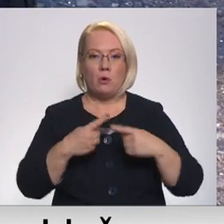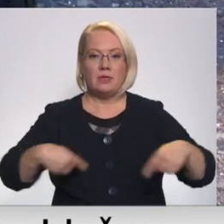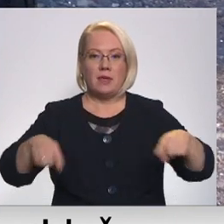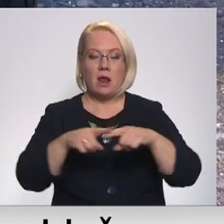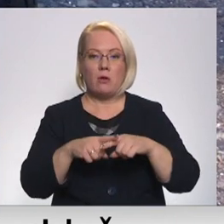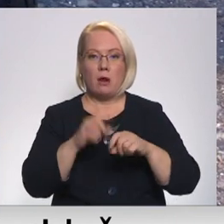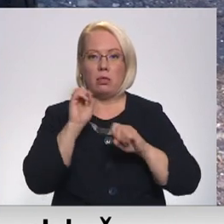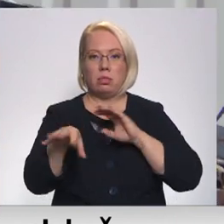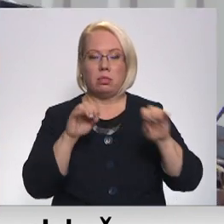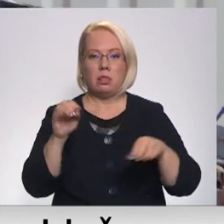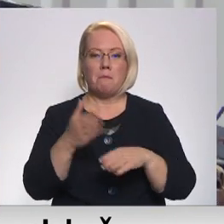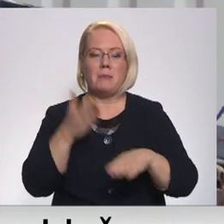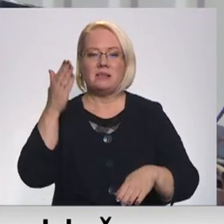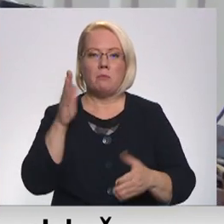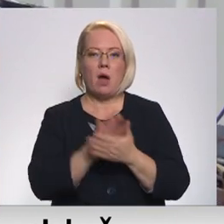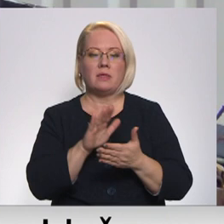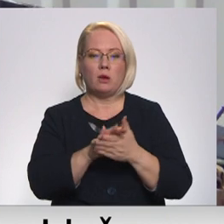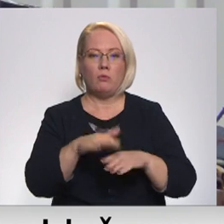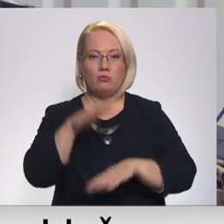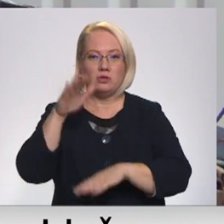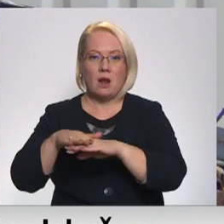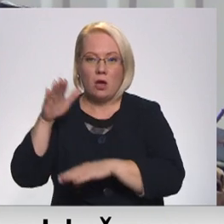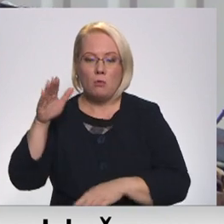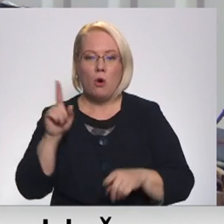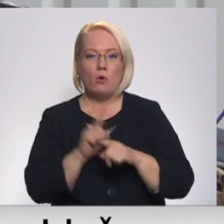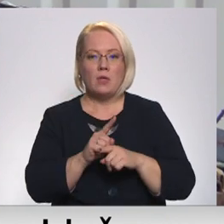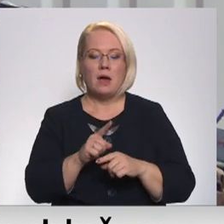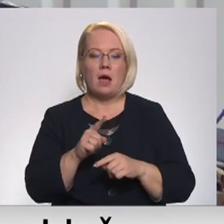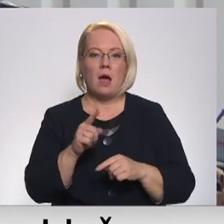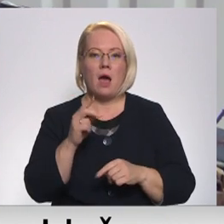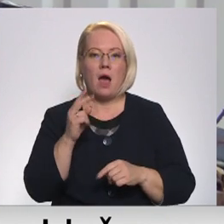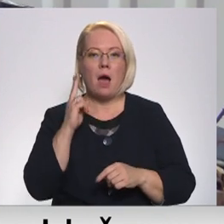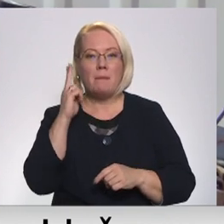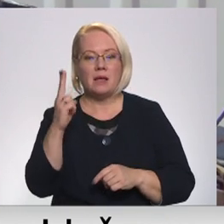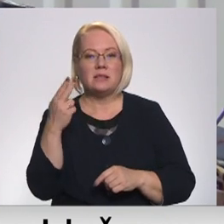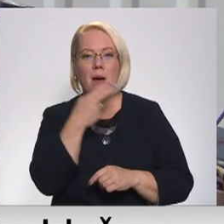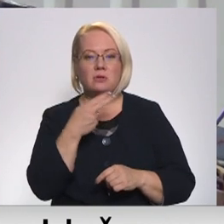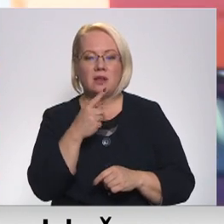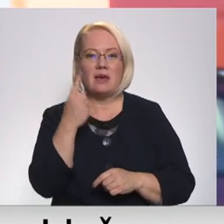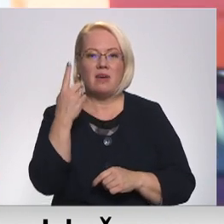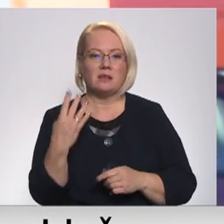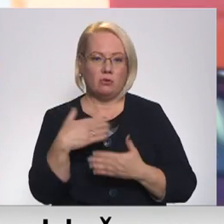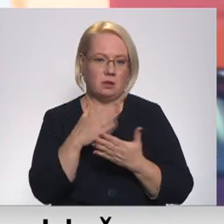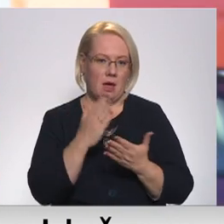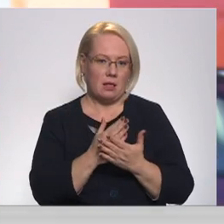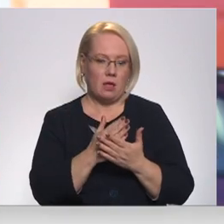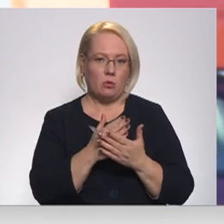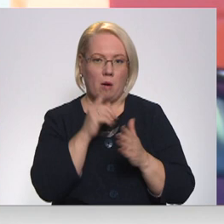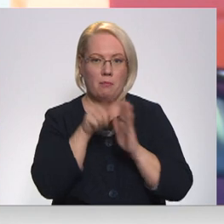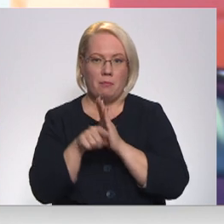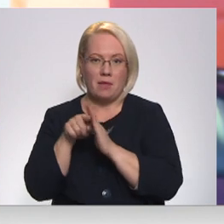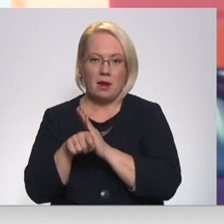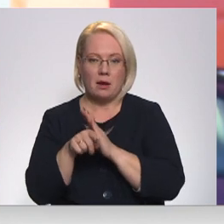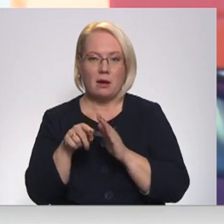bīstamo atkritumu uzkrājumi. Atbilstošu apsaimniekošanu pamatot var tikai ceturdaļa no apsekotajiem objektiem. Tā ir